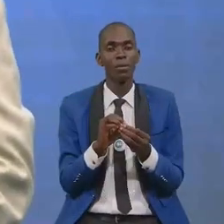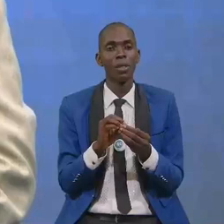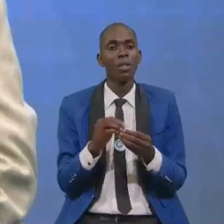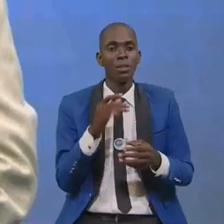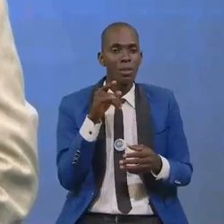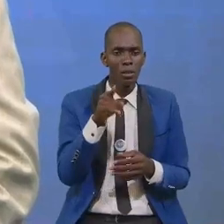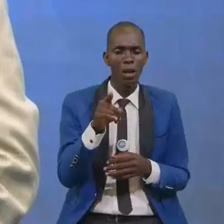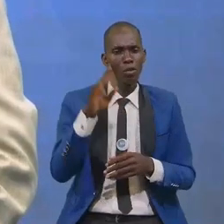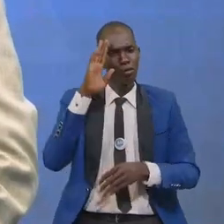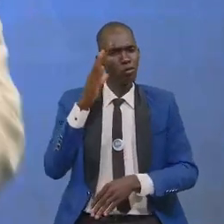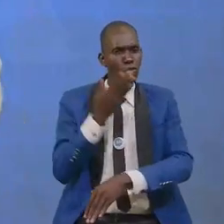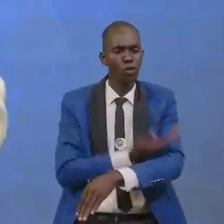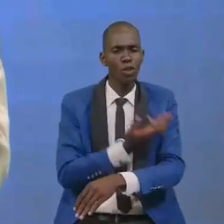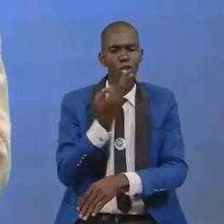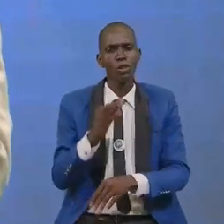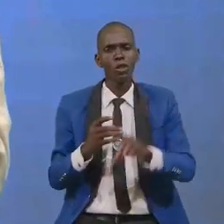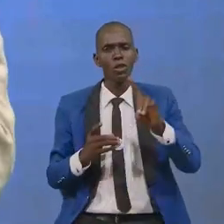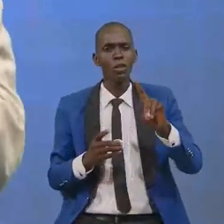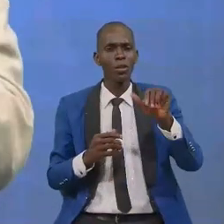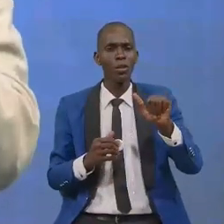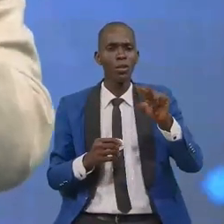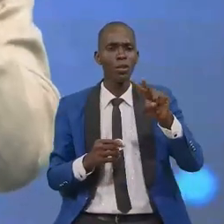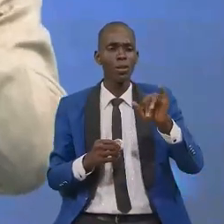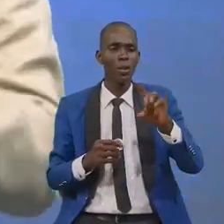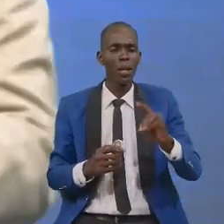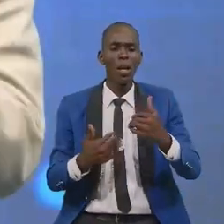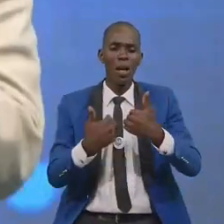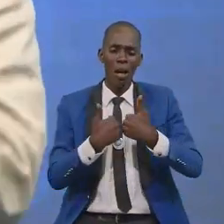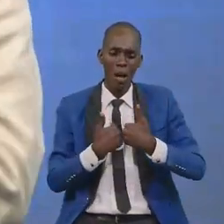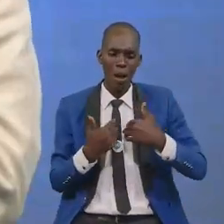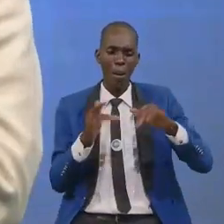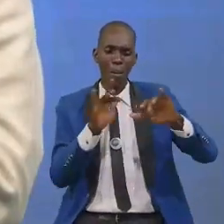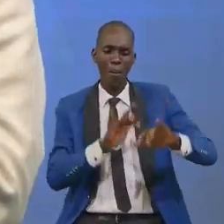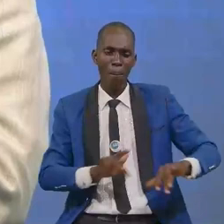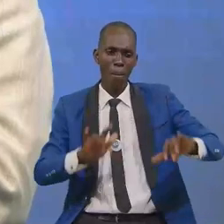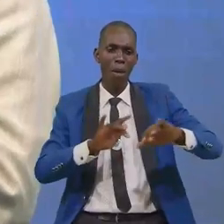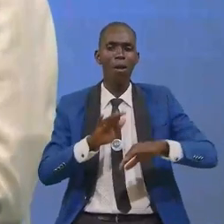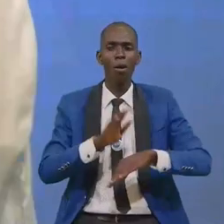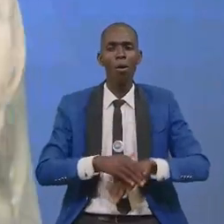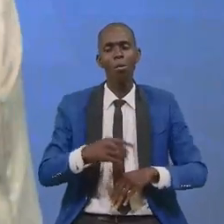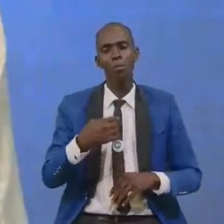fils de David est pitié de moi